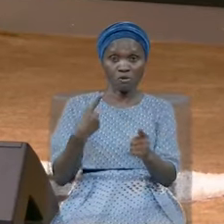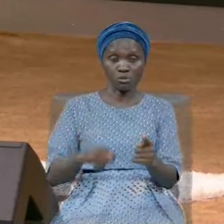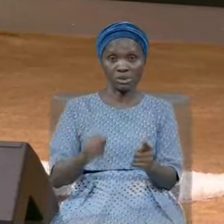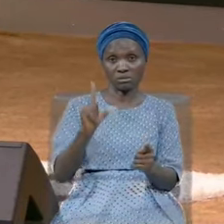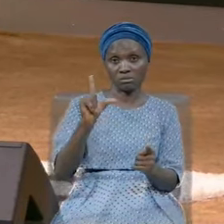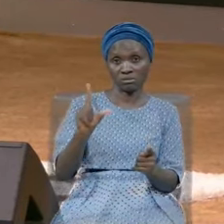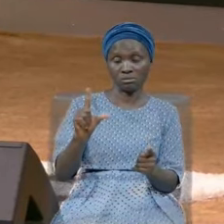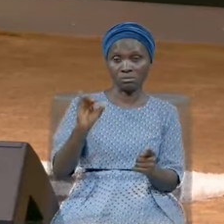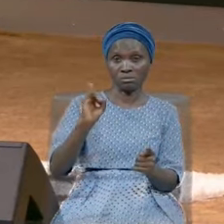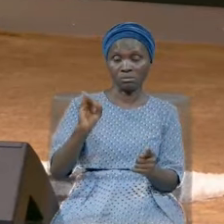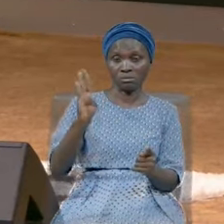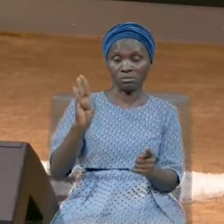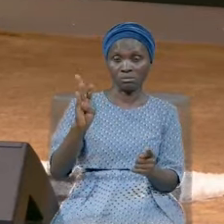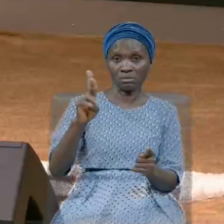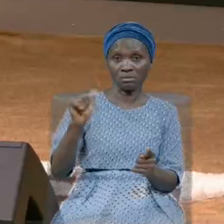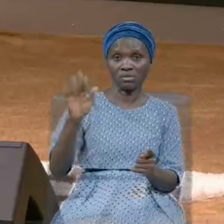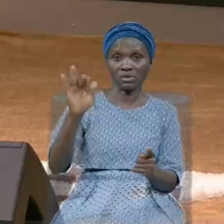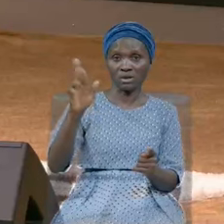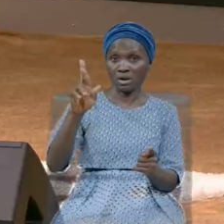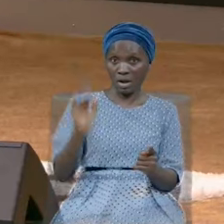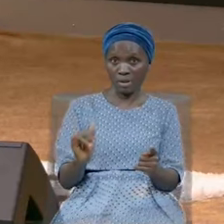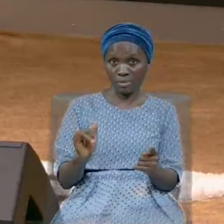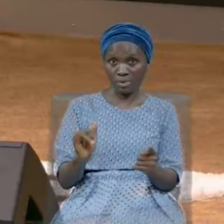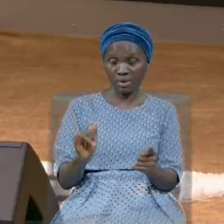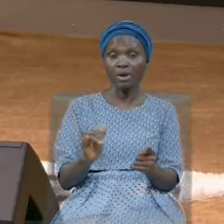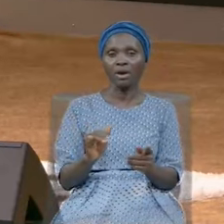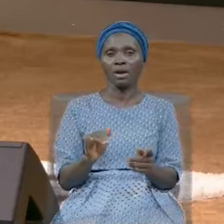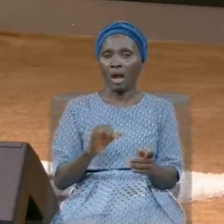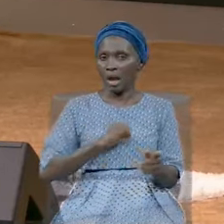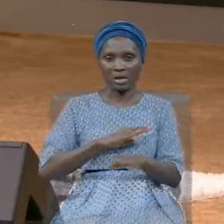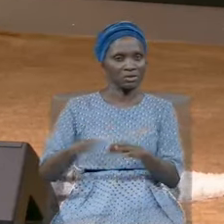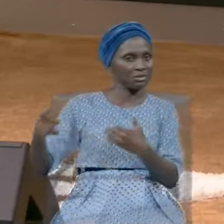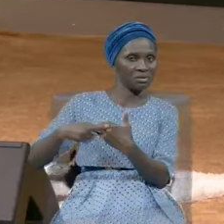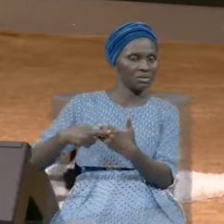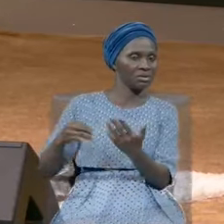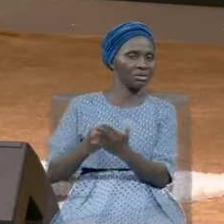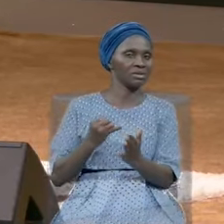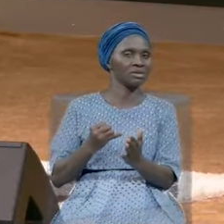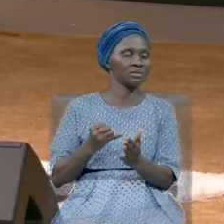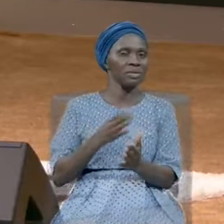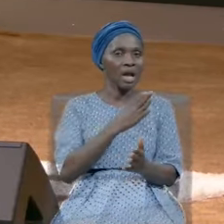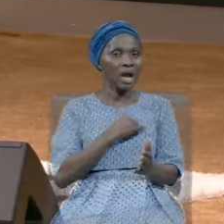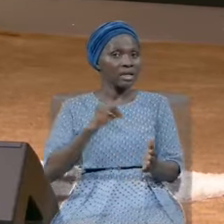livres à la bibliothèque que je ne retournais pas. Je les gardais.